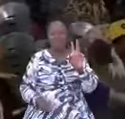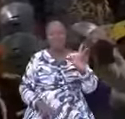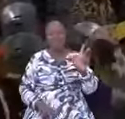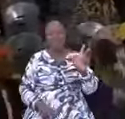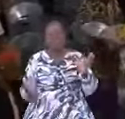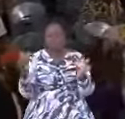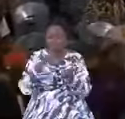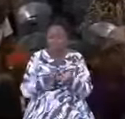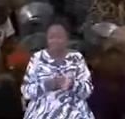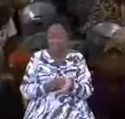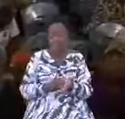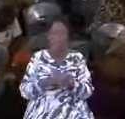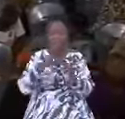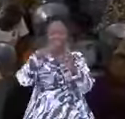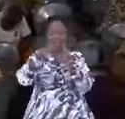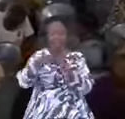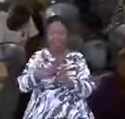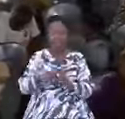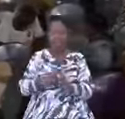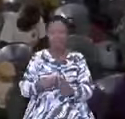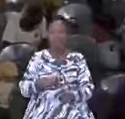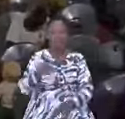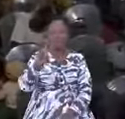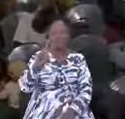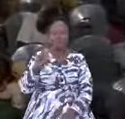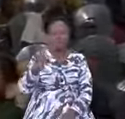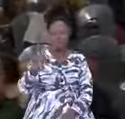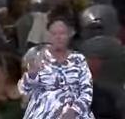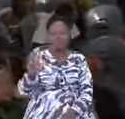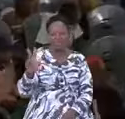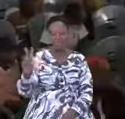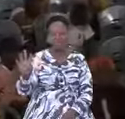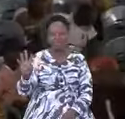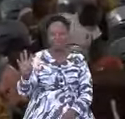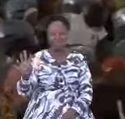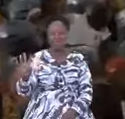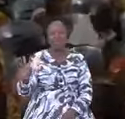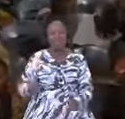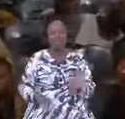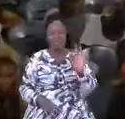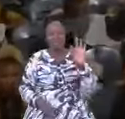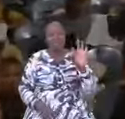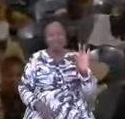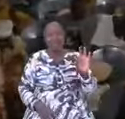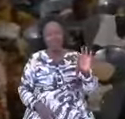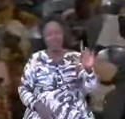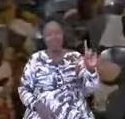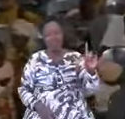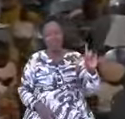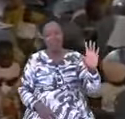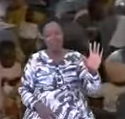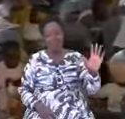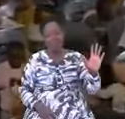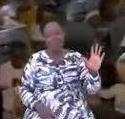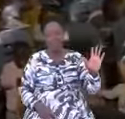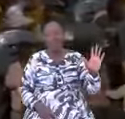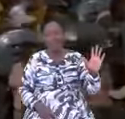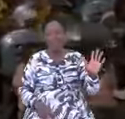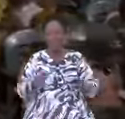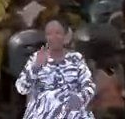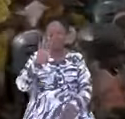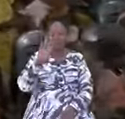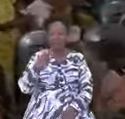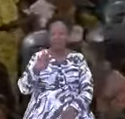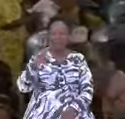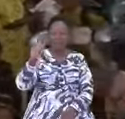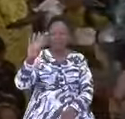plus de 134 91 54 44 92